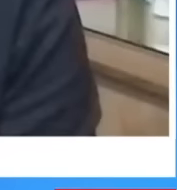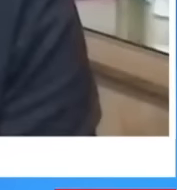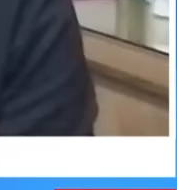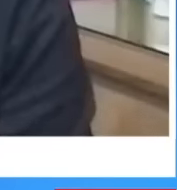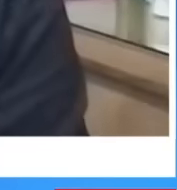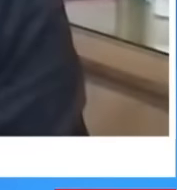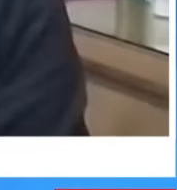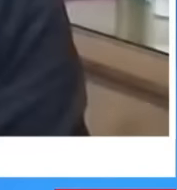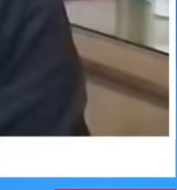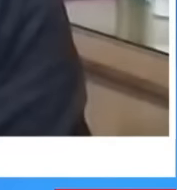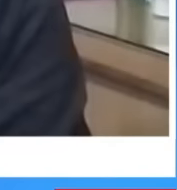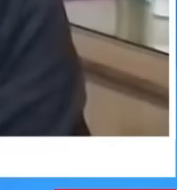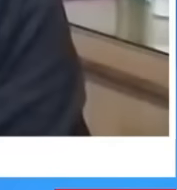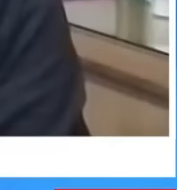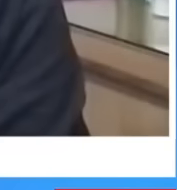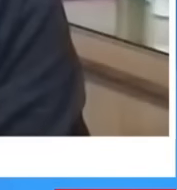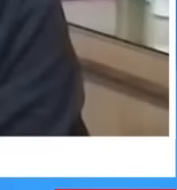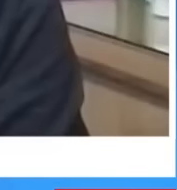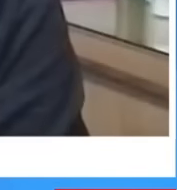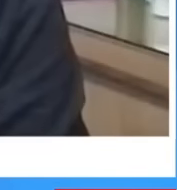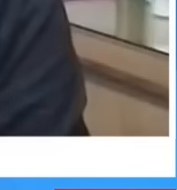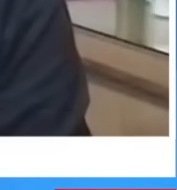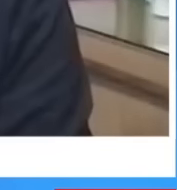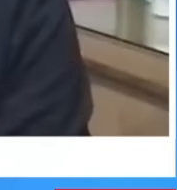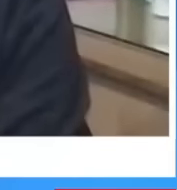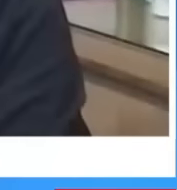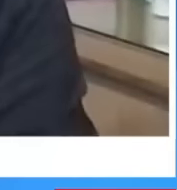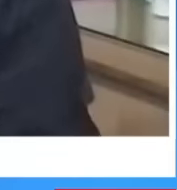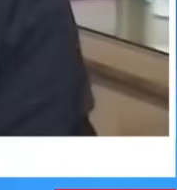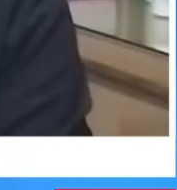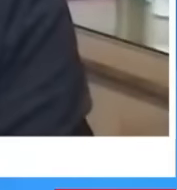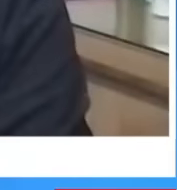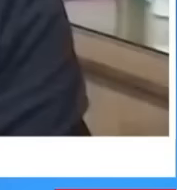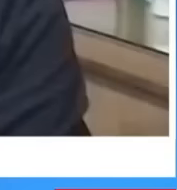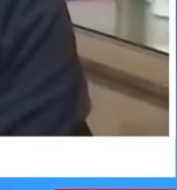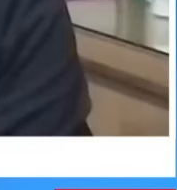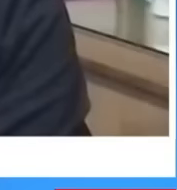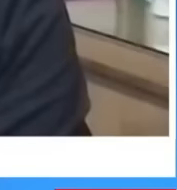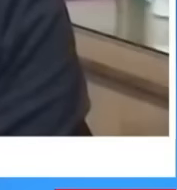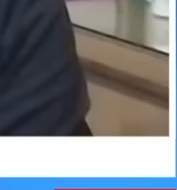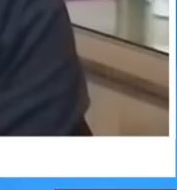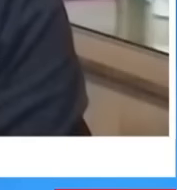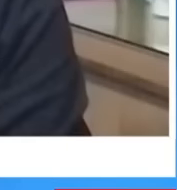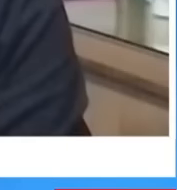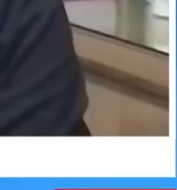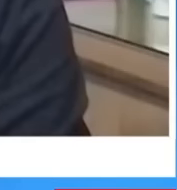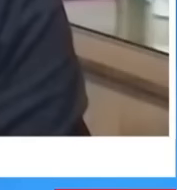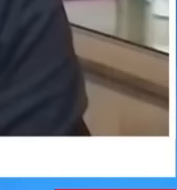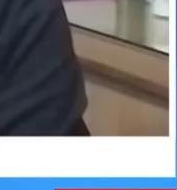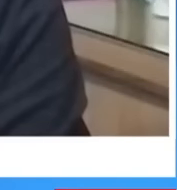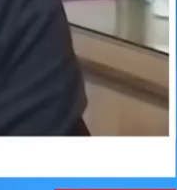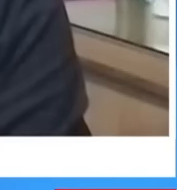voters. Nah kira-kira untuk debat terakhir nantinya harus seperti apa agar swing voters ini memantapkan pilihan mereka